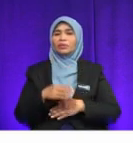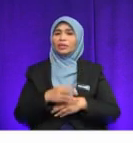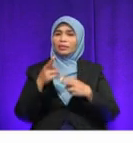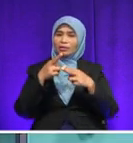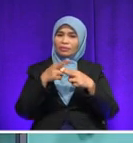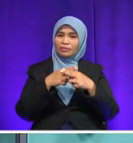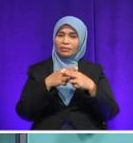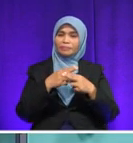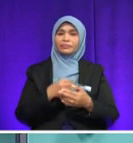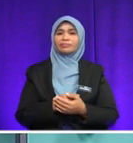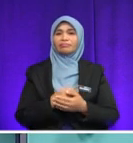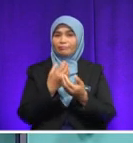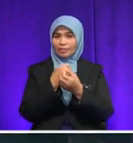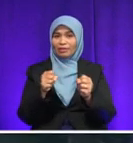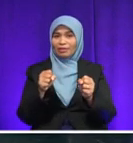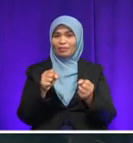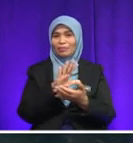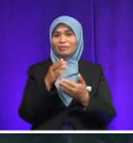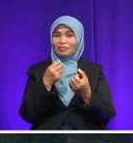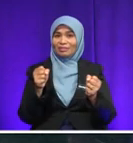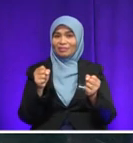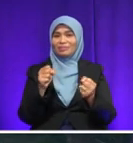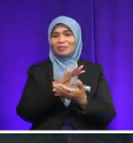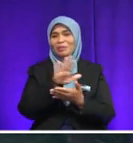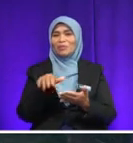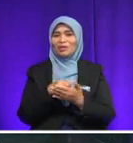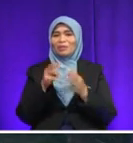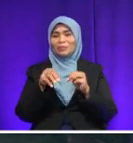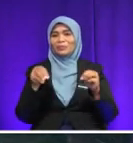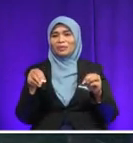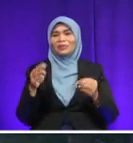pasti dia spesifikasi dia semua anak-anak muda